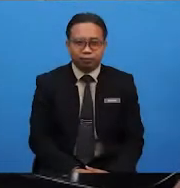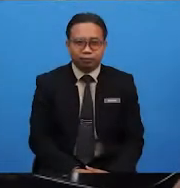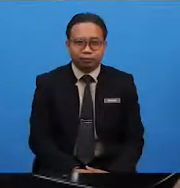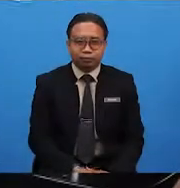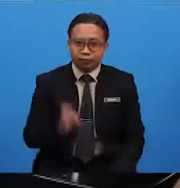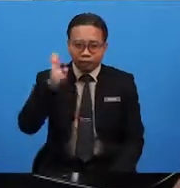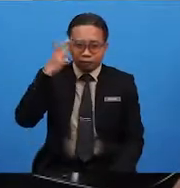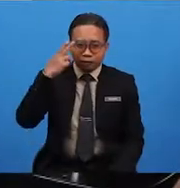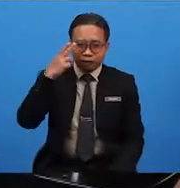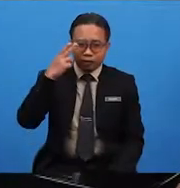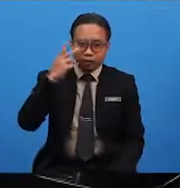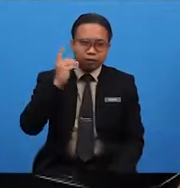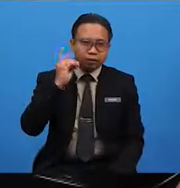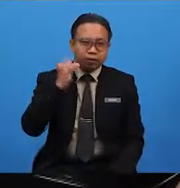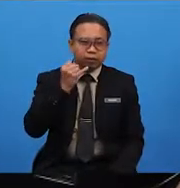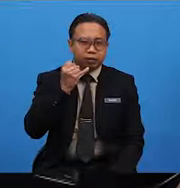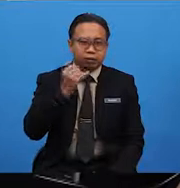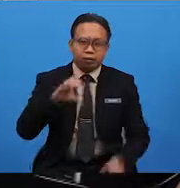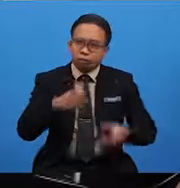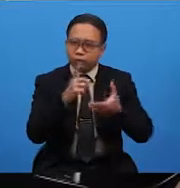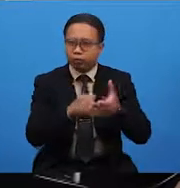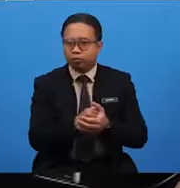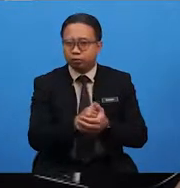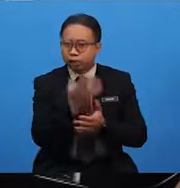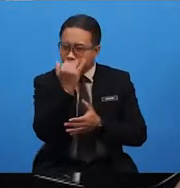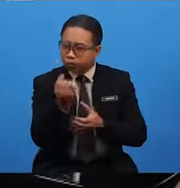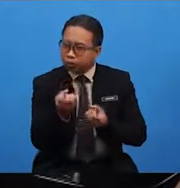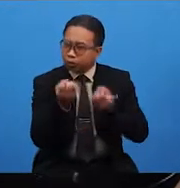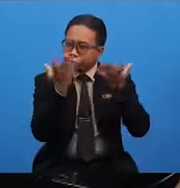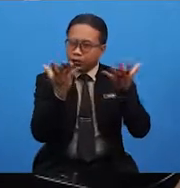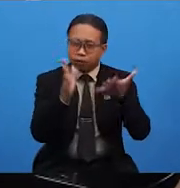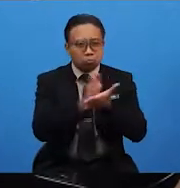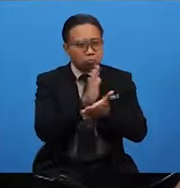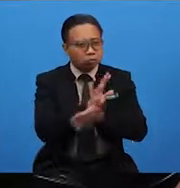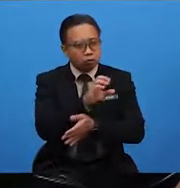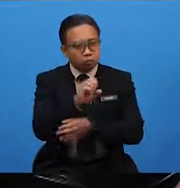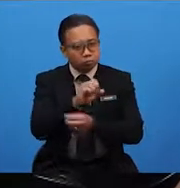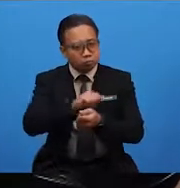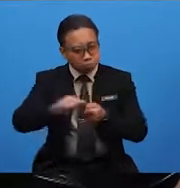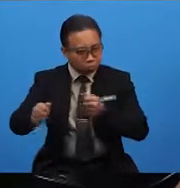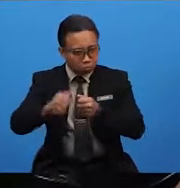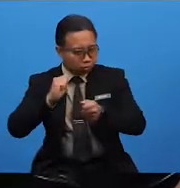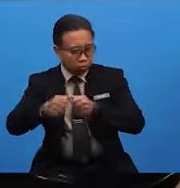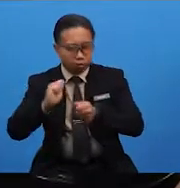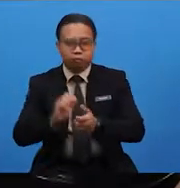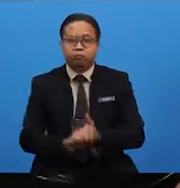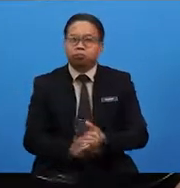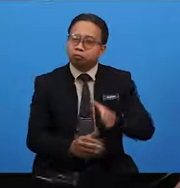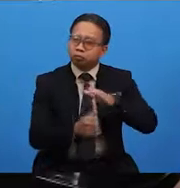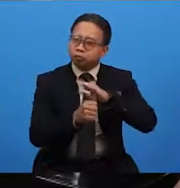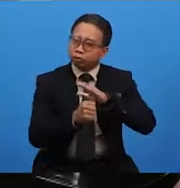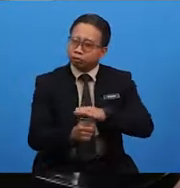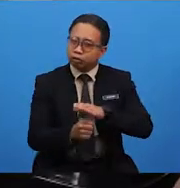Ihza coba aku nih Kenapa the banyak kertase dikoyak-koyak nih justru Sheila